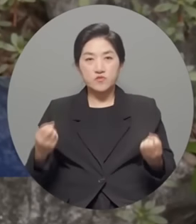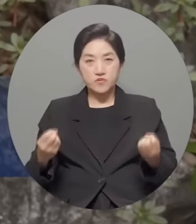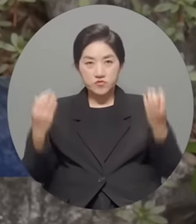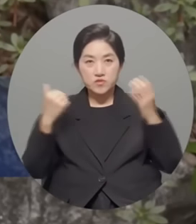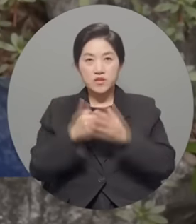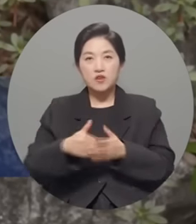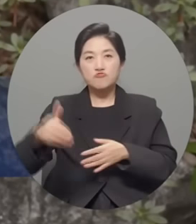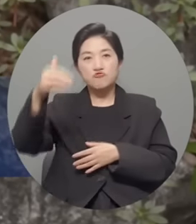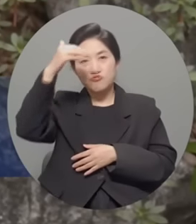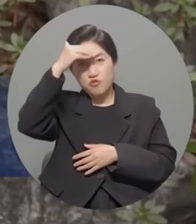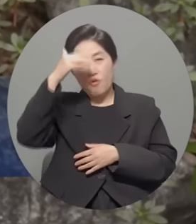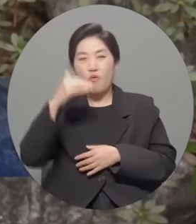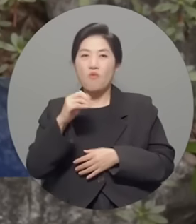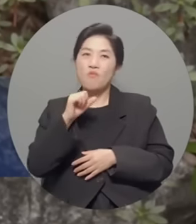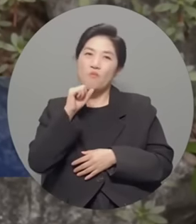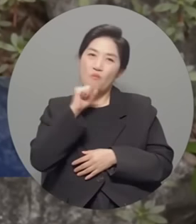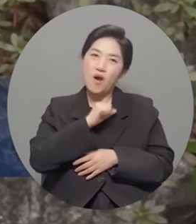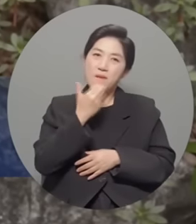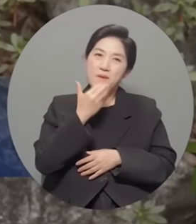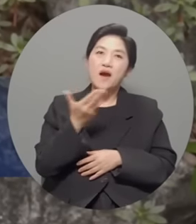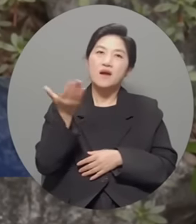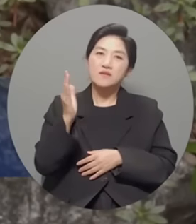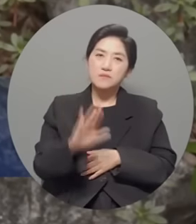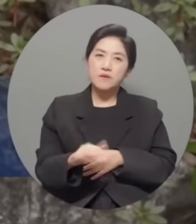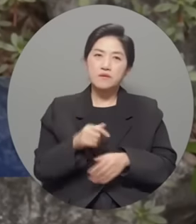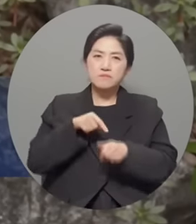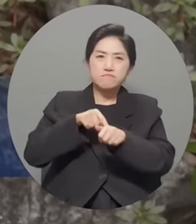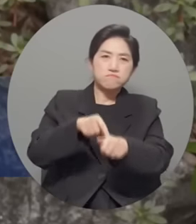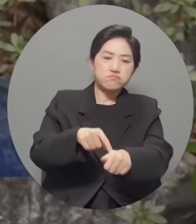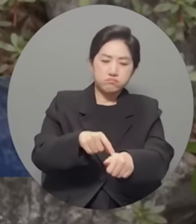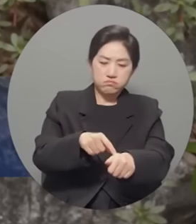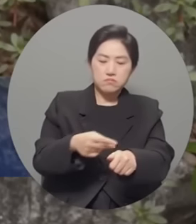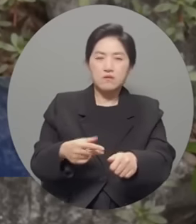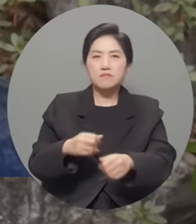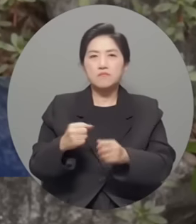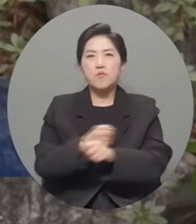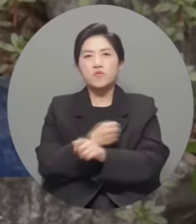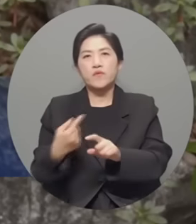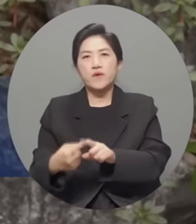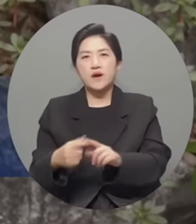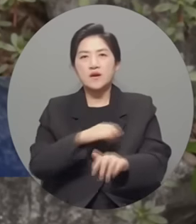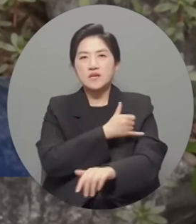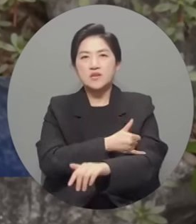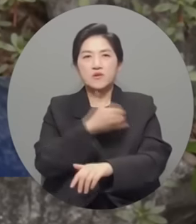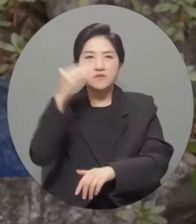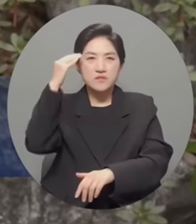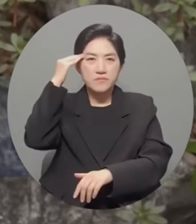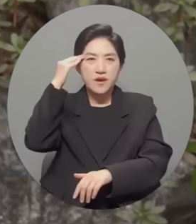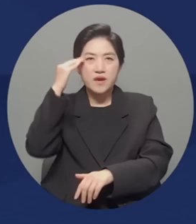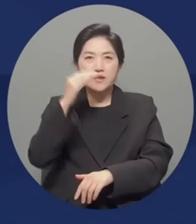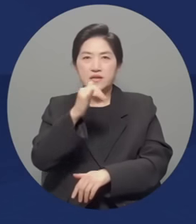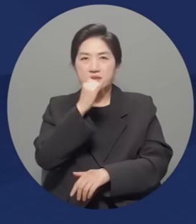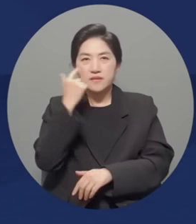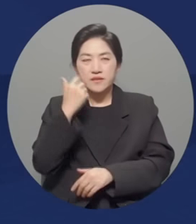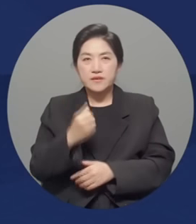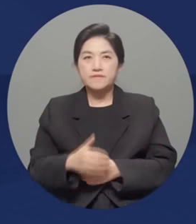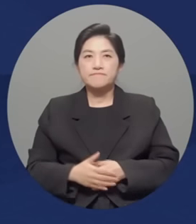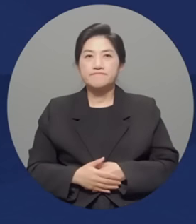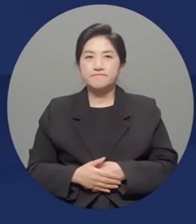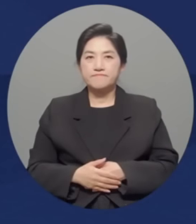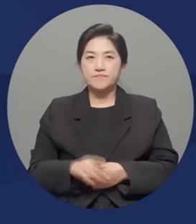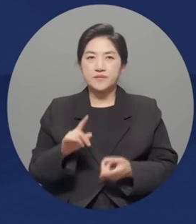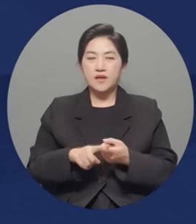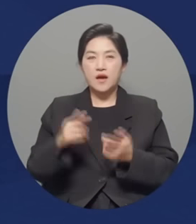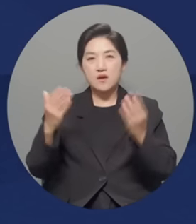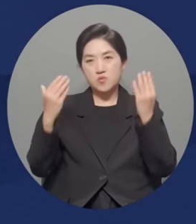어떤 구경거리일 수 있겠지만 그걸 강요받는 것이 폭력적이고 인권 침해적인 요소가 있다. 이에 대해